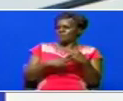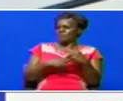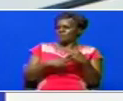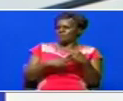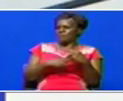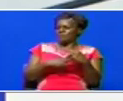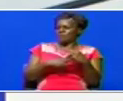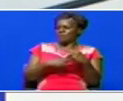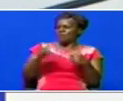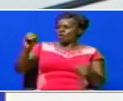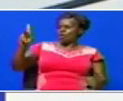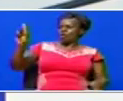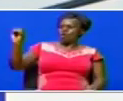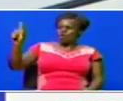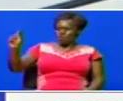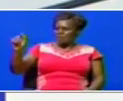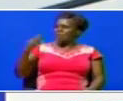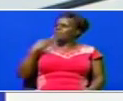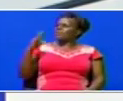213,157. John Kuru Okot,